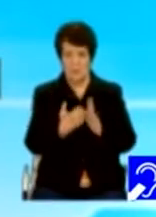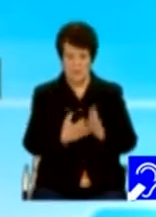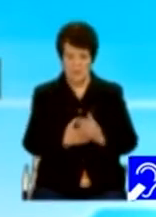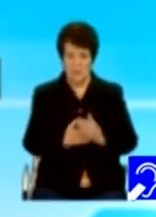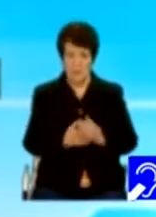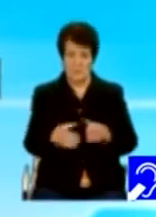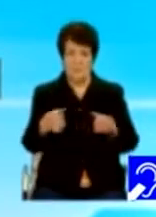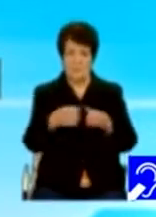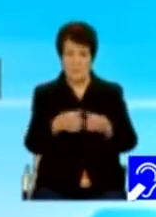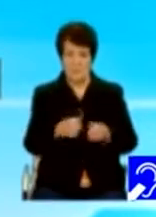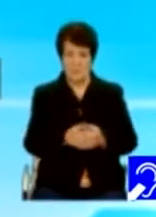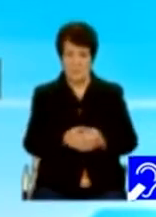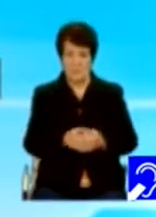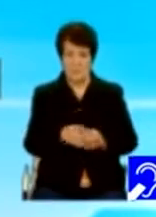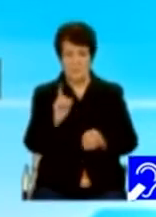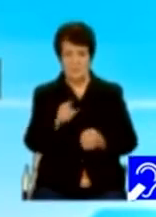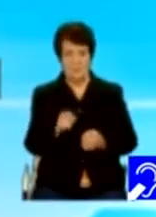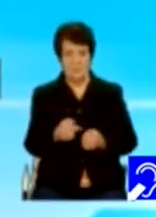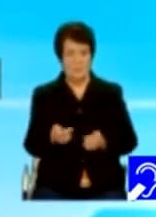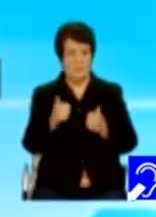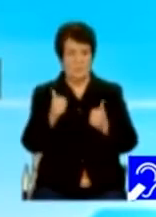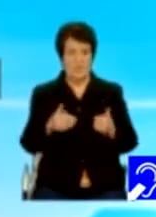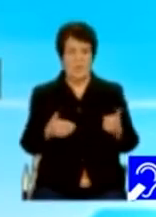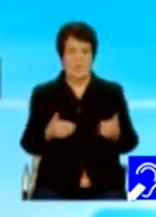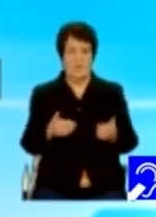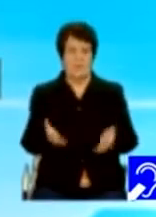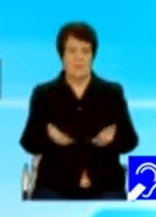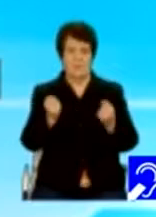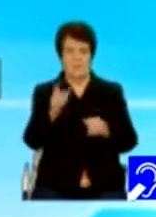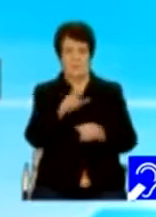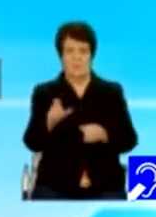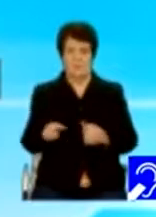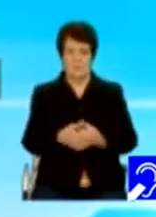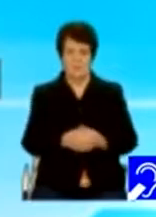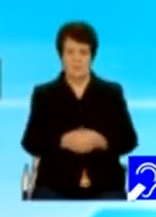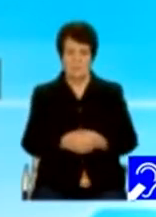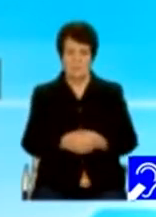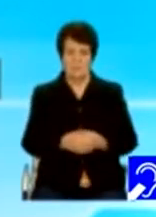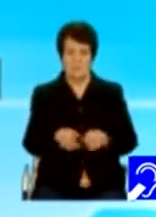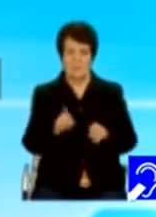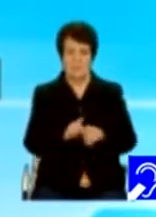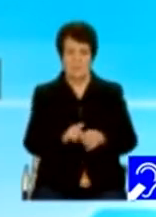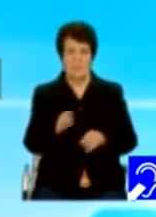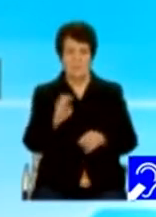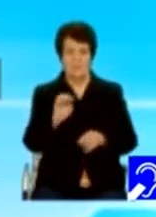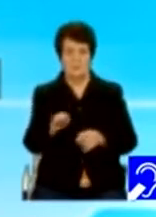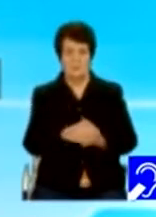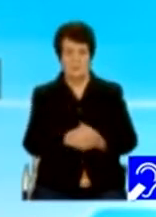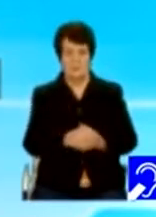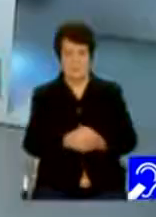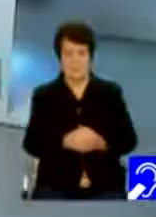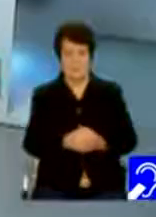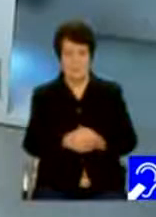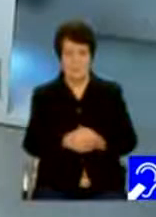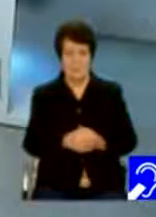Partidul Politic Pace se bucură de cea mai mare susținere din partea cetățenilor. Asta e tot. Care deci, program? Traficul